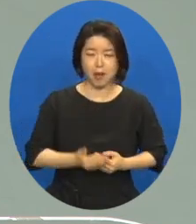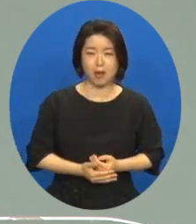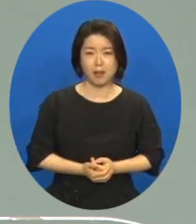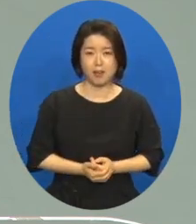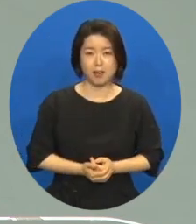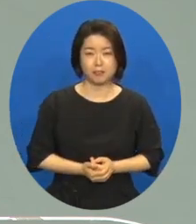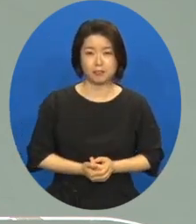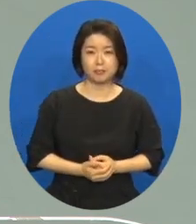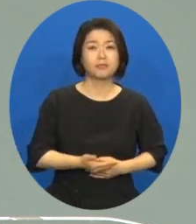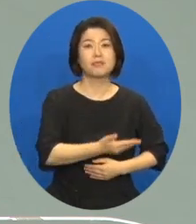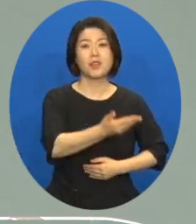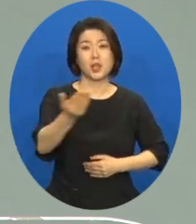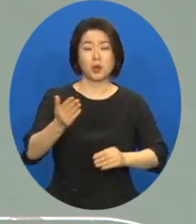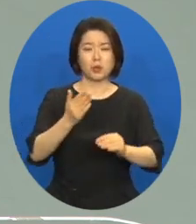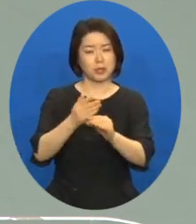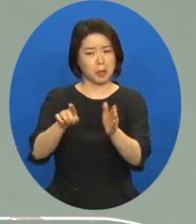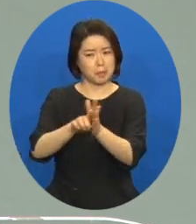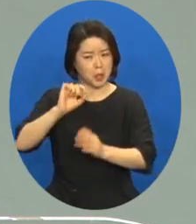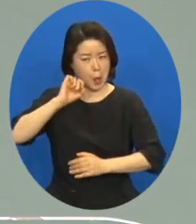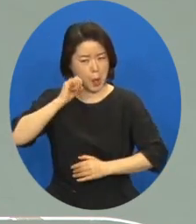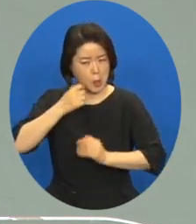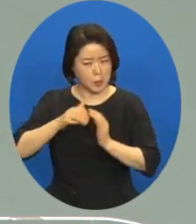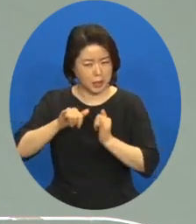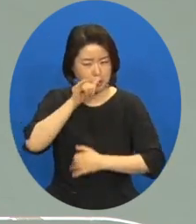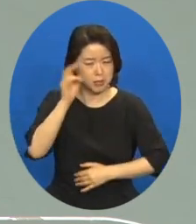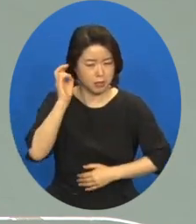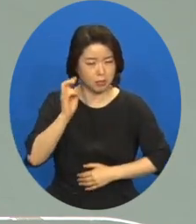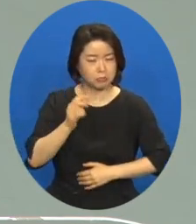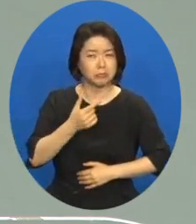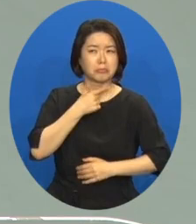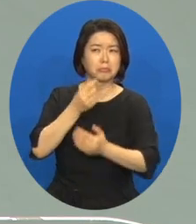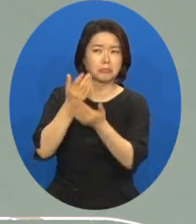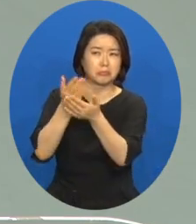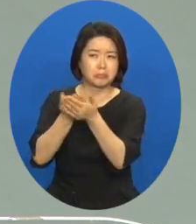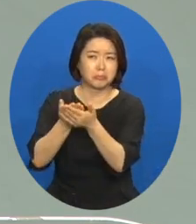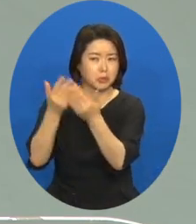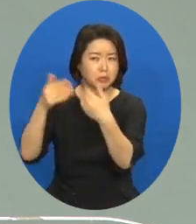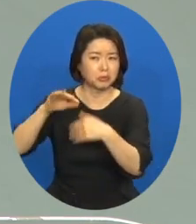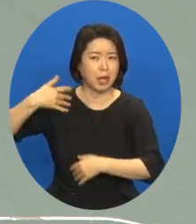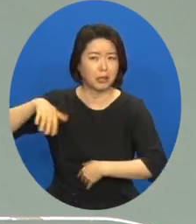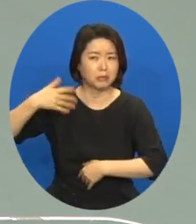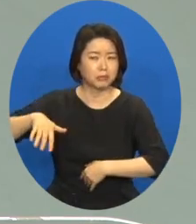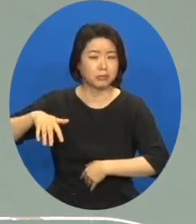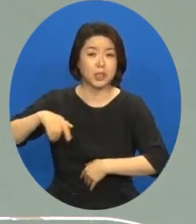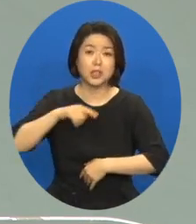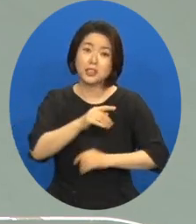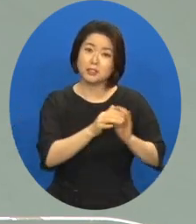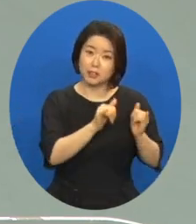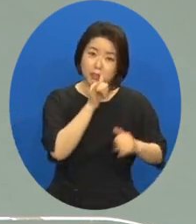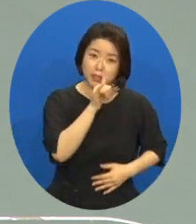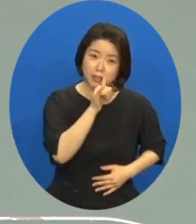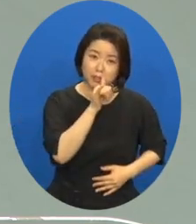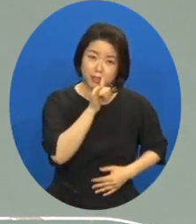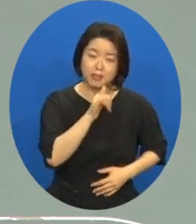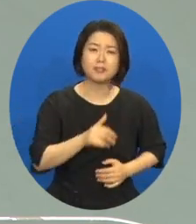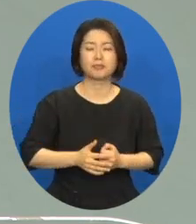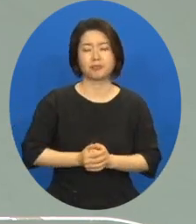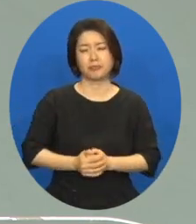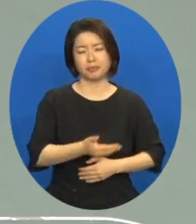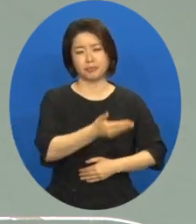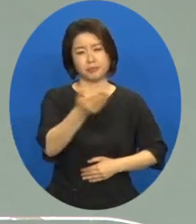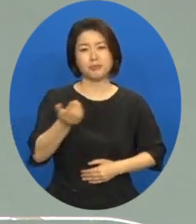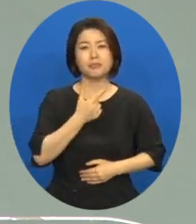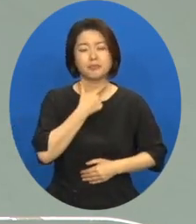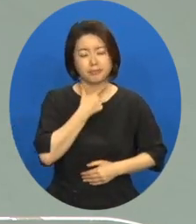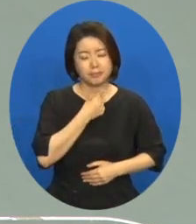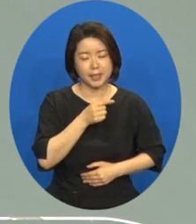중에는 안 믿어지시는 분이 있을 거예요. 구했는데도 안 주시던데 이런 분들도 혹시 계실지 모르겠어요. 여러분의 구하는